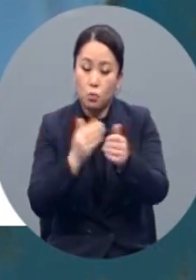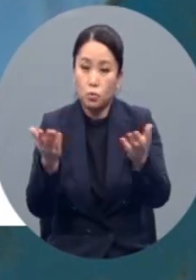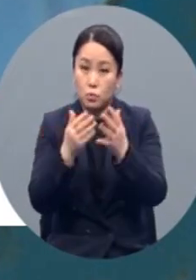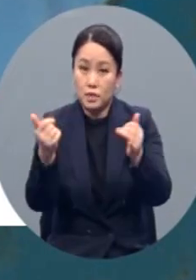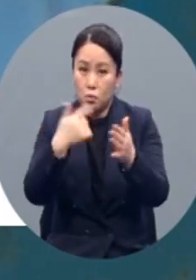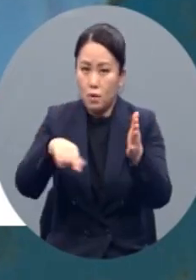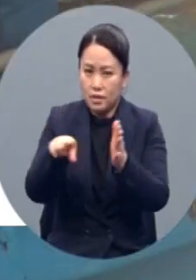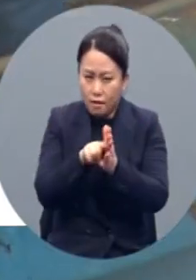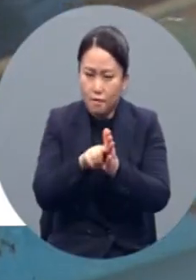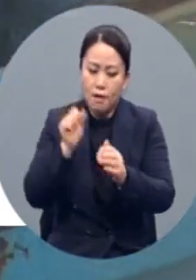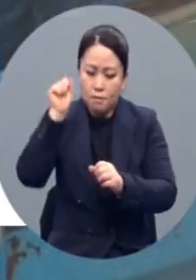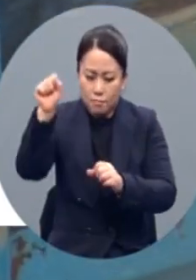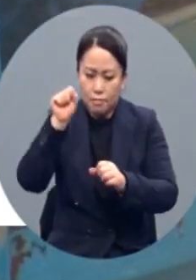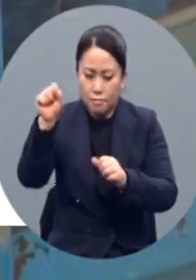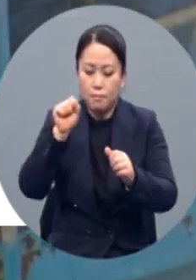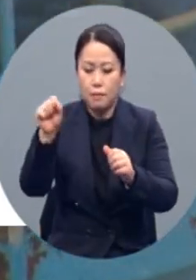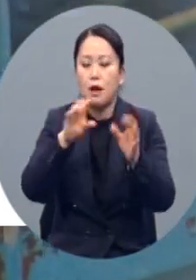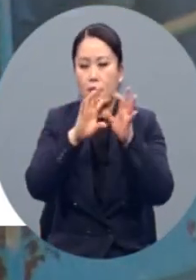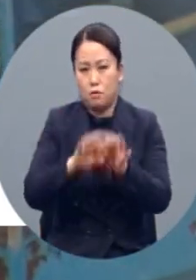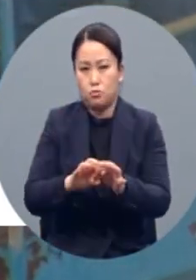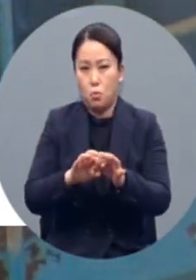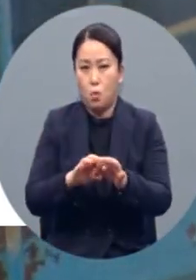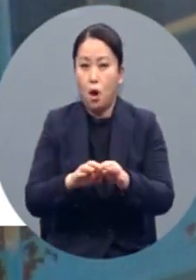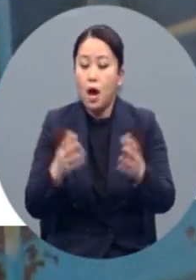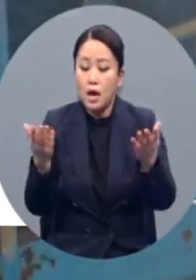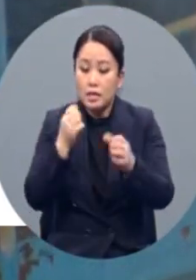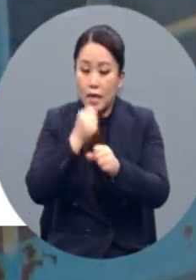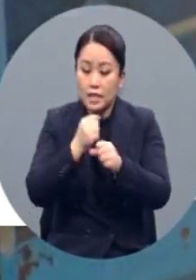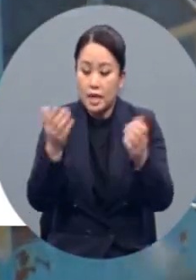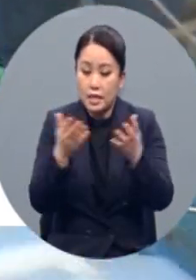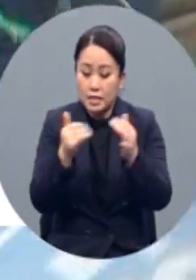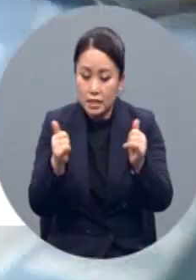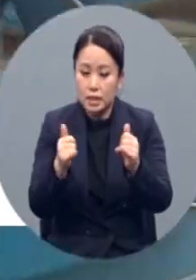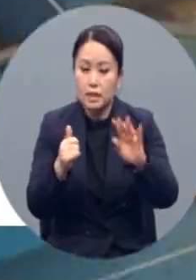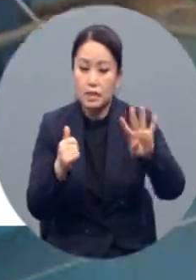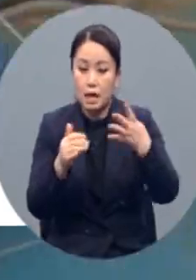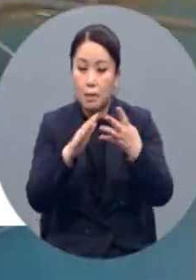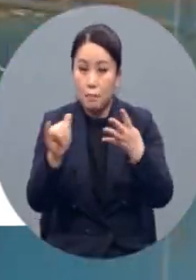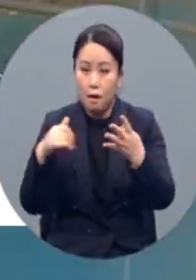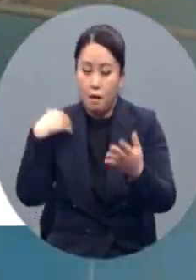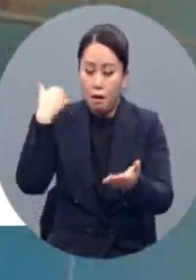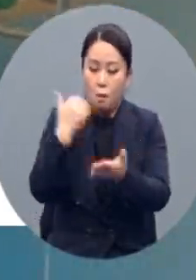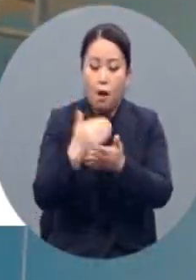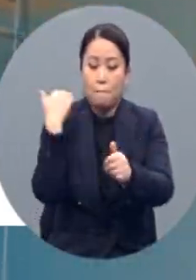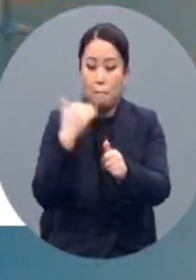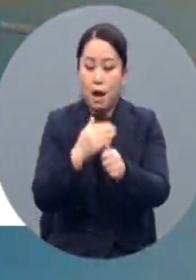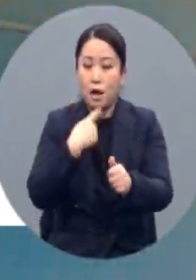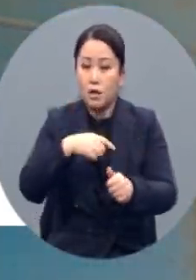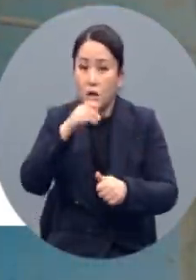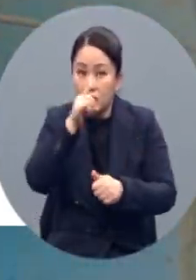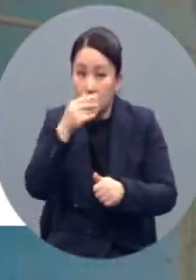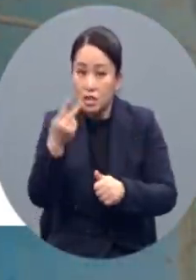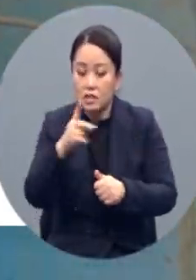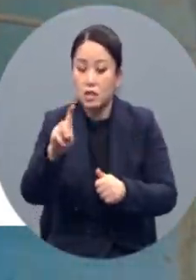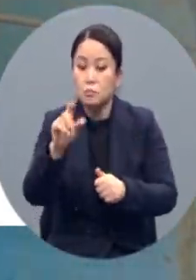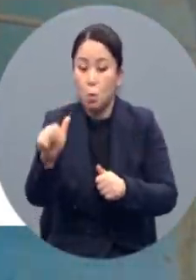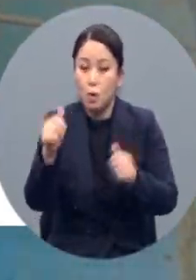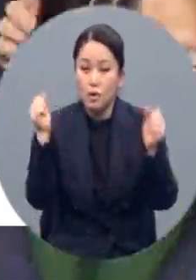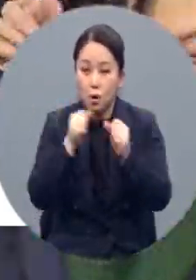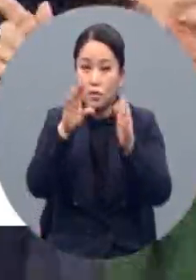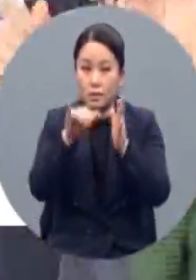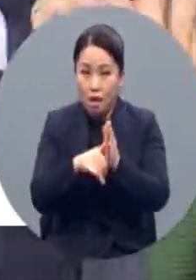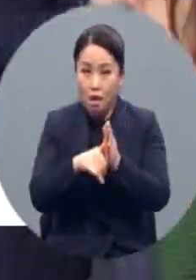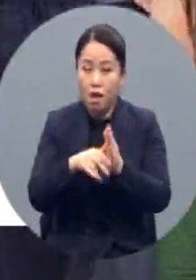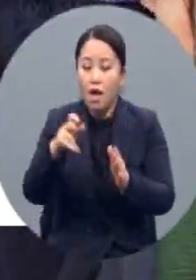거리로 나섰습니다 생산직 400명이 무더기 정리해고 됐던 2012년 한 겨울 김씨는 고궁